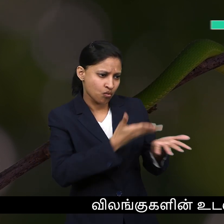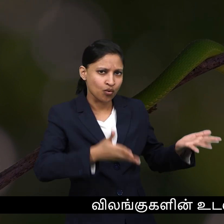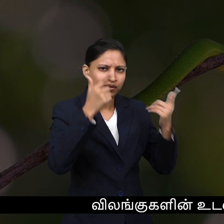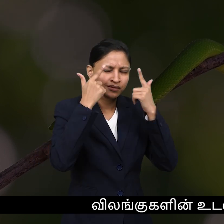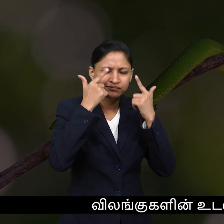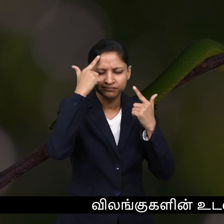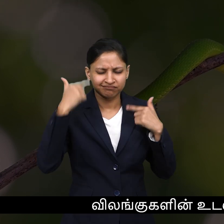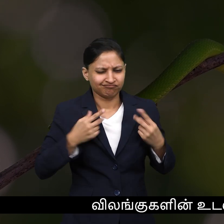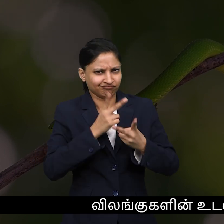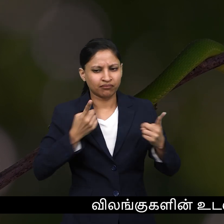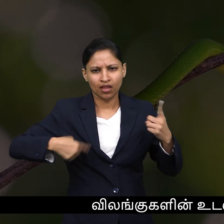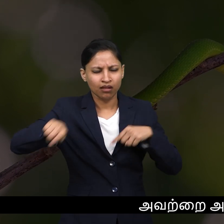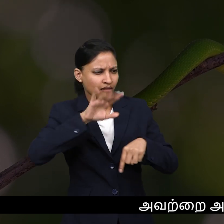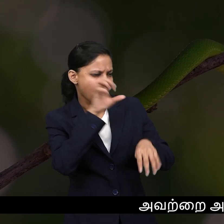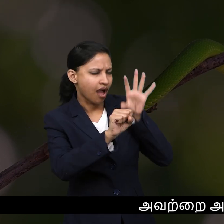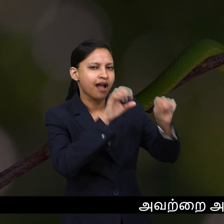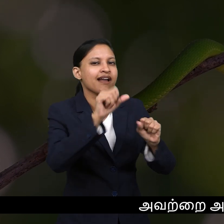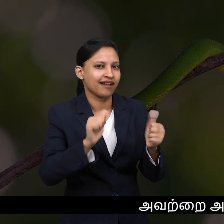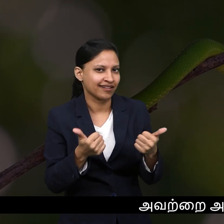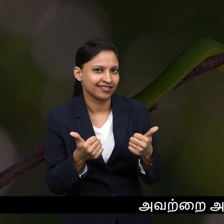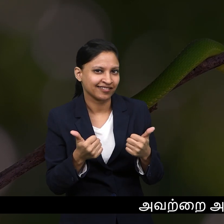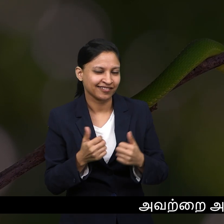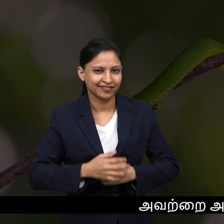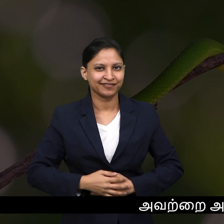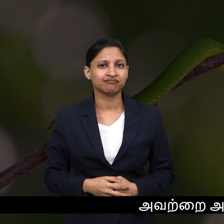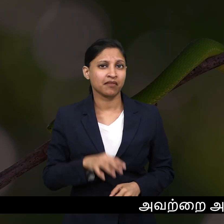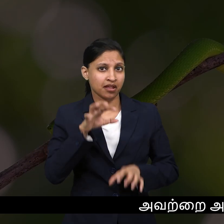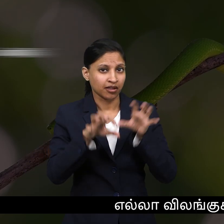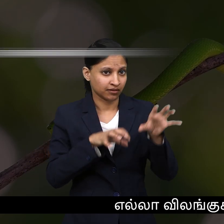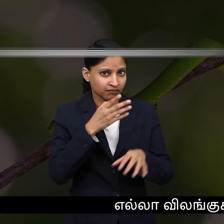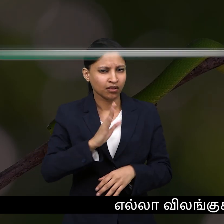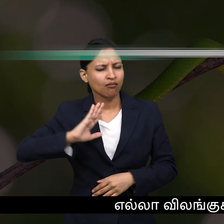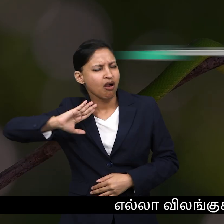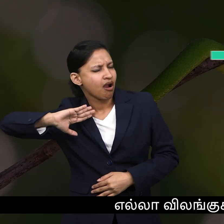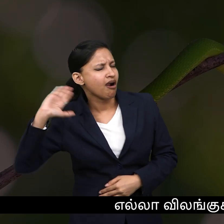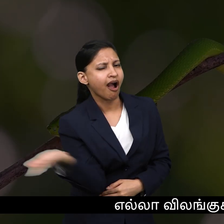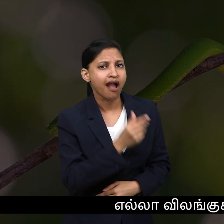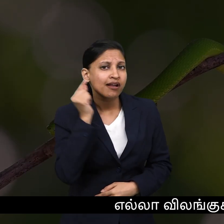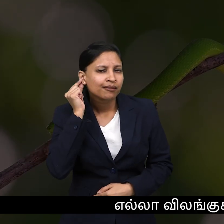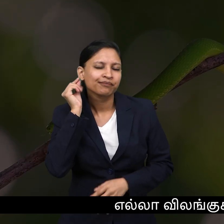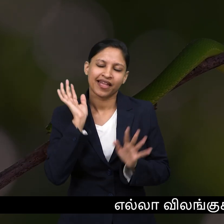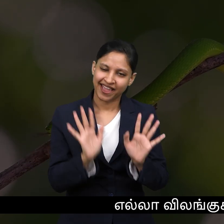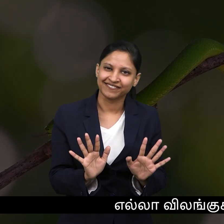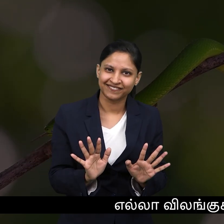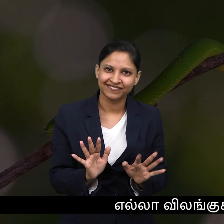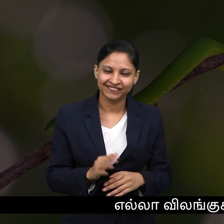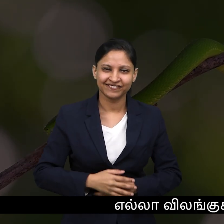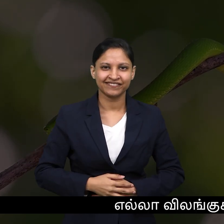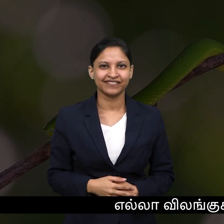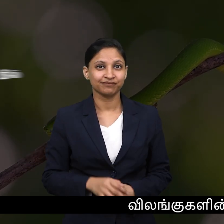விலங்குகளின் உடல் பாகங்களை பார்த்து நாம் அவற்றை அடையாளம் காணலாம். எல்லா விலங்குகளுக்கும் காதுகள்